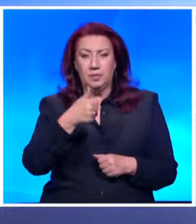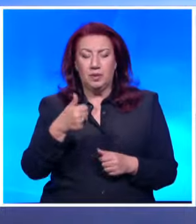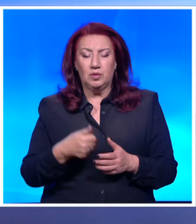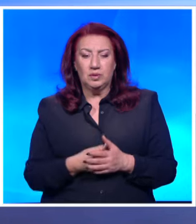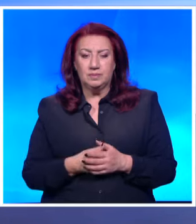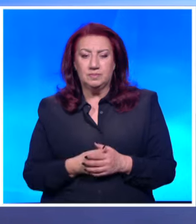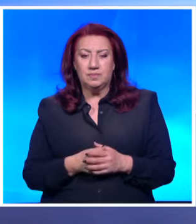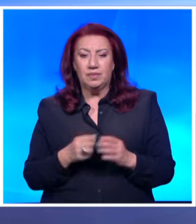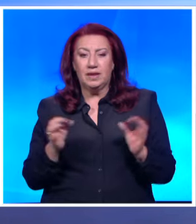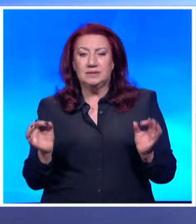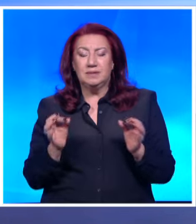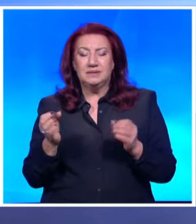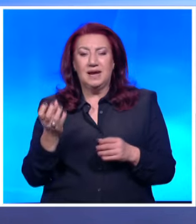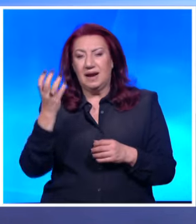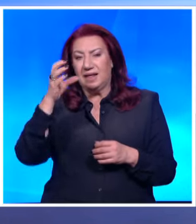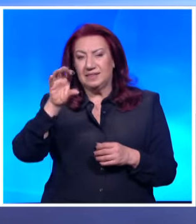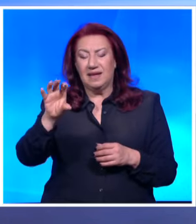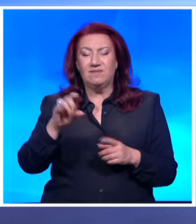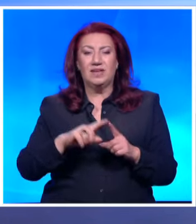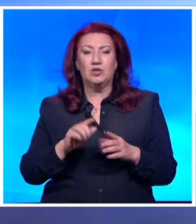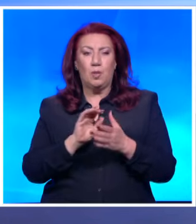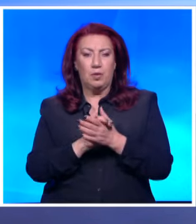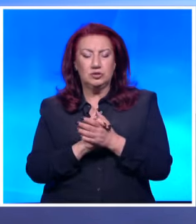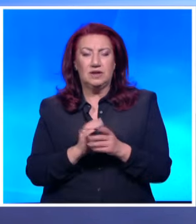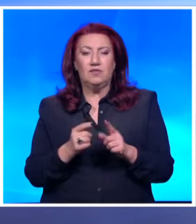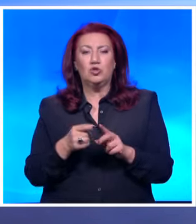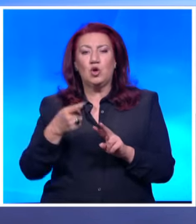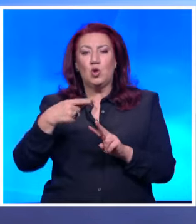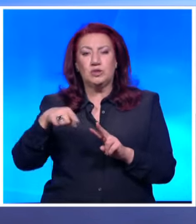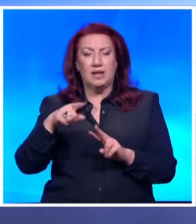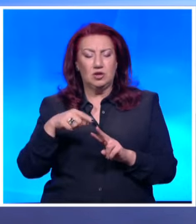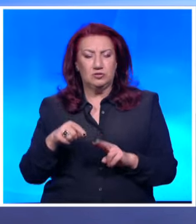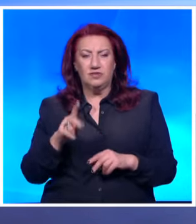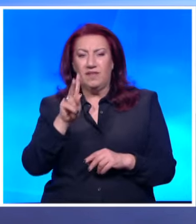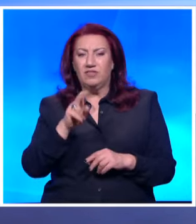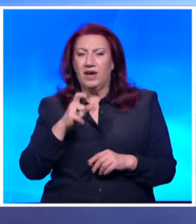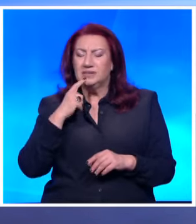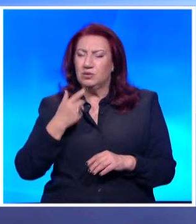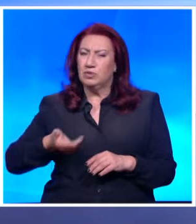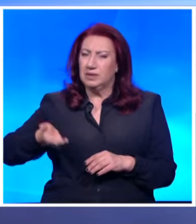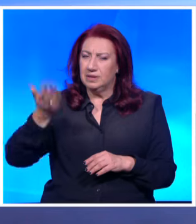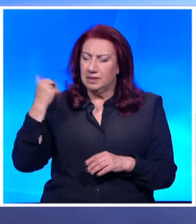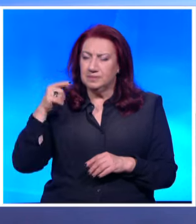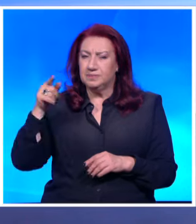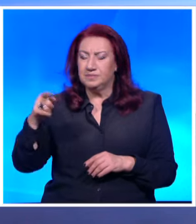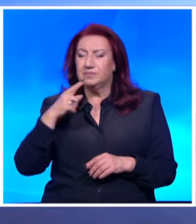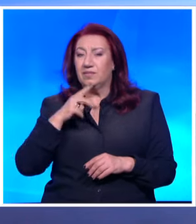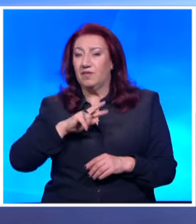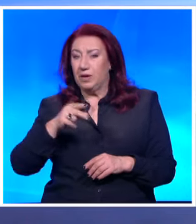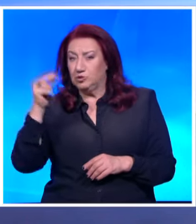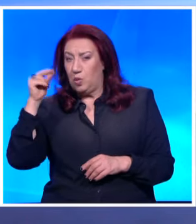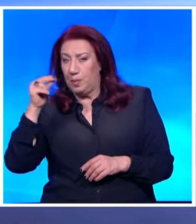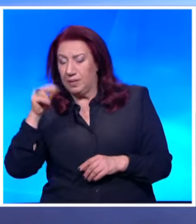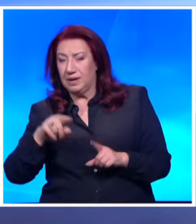Специален видео поздрав за Димостенис Тамбакос от Йордан Йовчев в ефира на BTV. 20 години след като съдиите го посочиха за олимпийски шампион, гръцкият